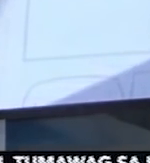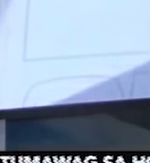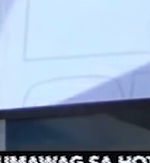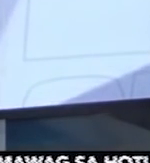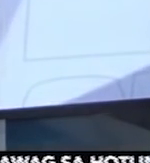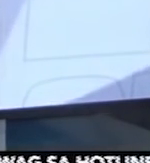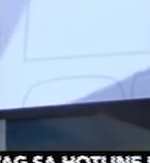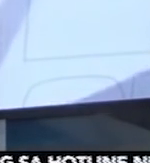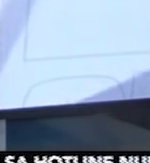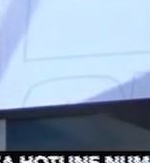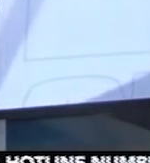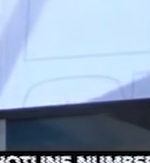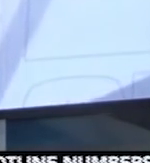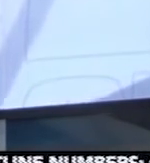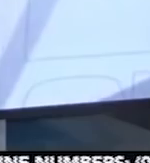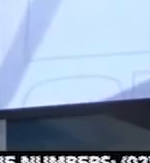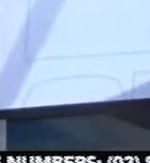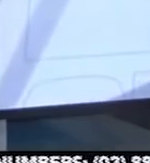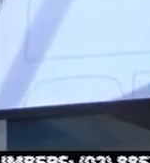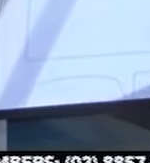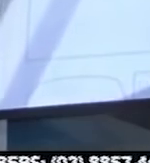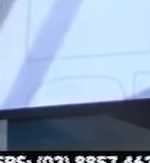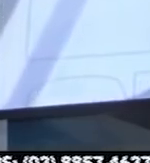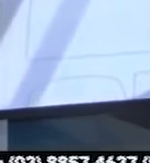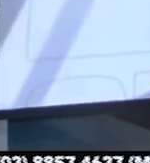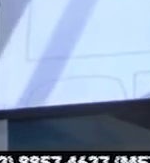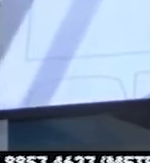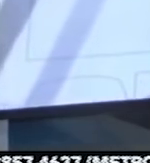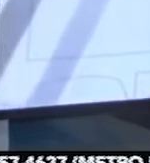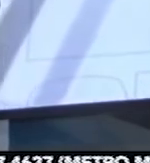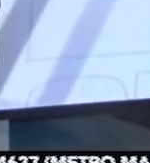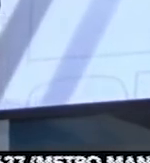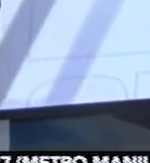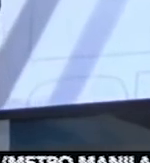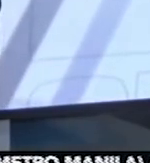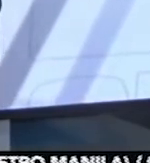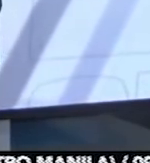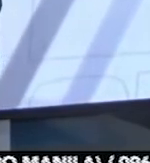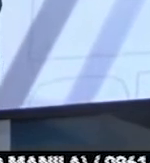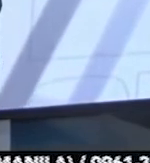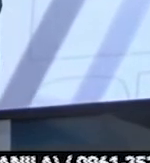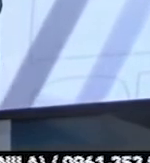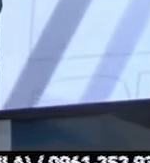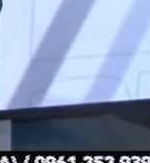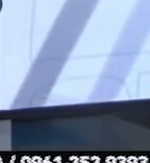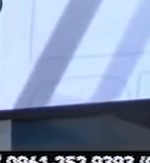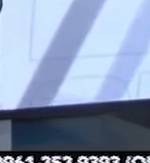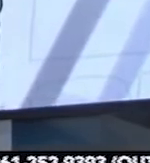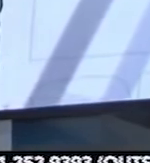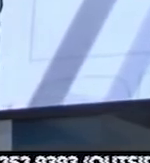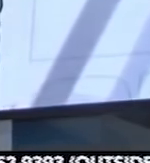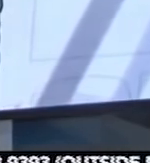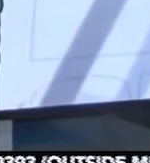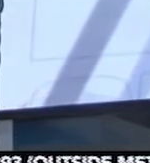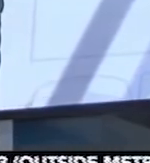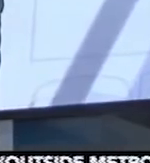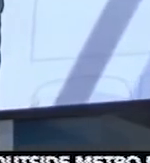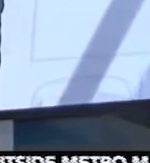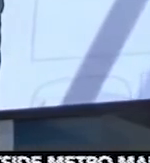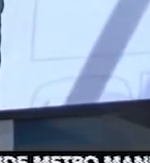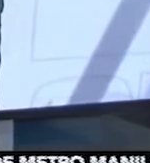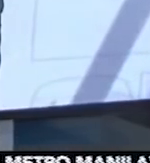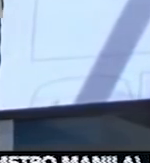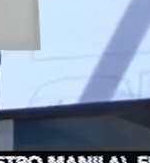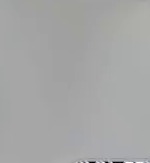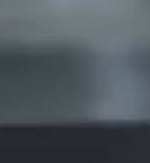commissioner na ahawak sa mga nakabinding disqualification case laban kay presidential aspirant Bongbong Marcos. Yan ang tinutukan ni Tina